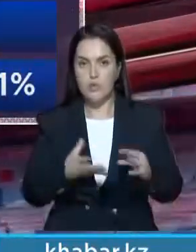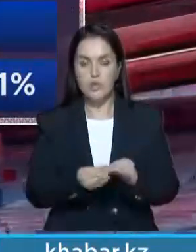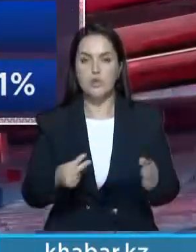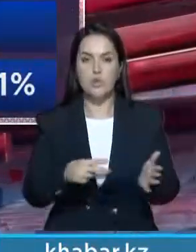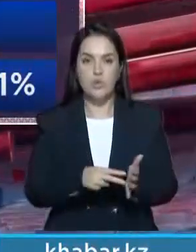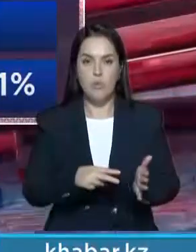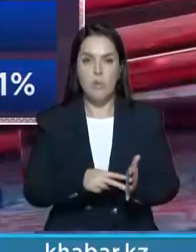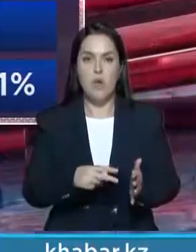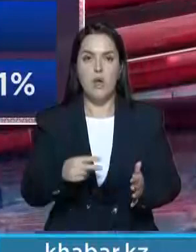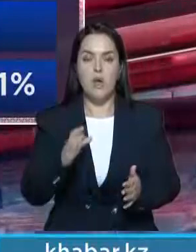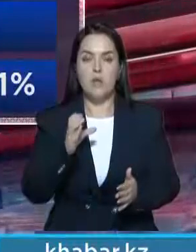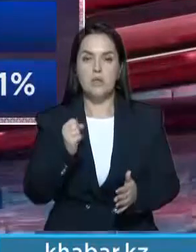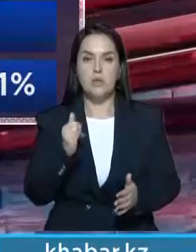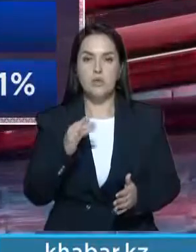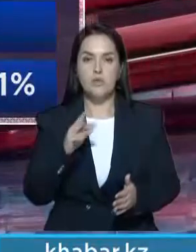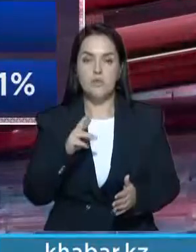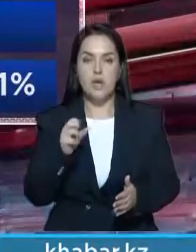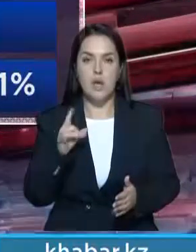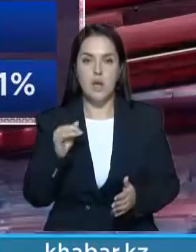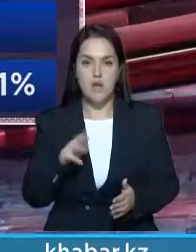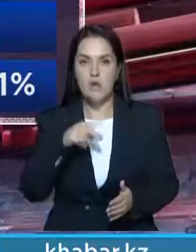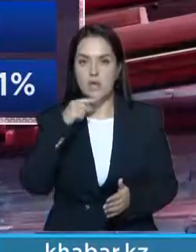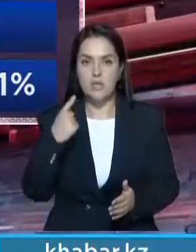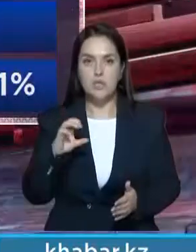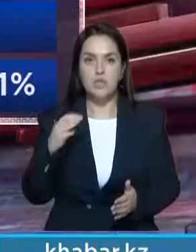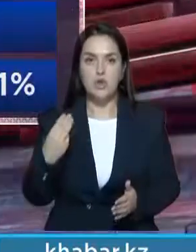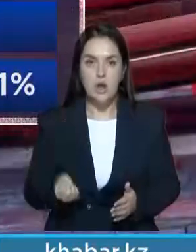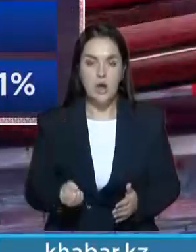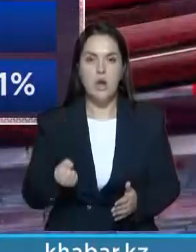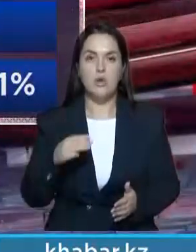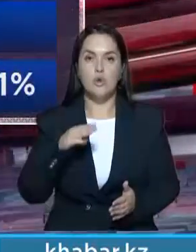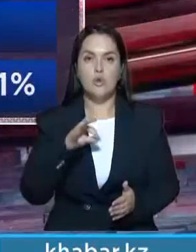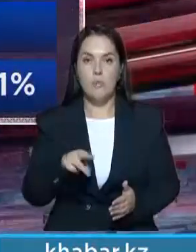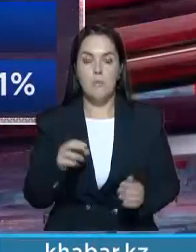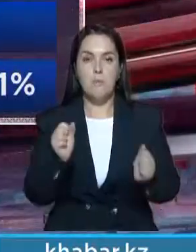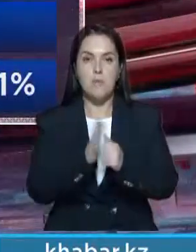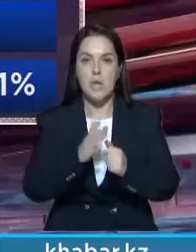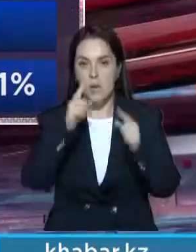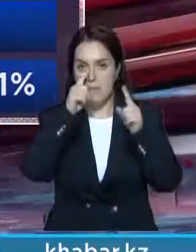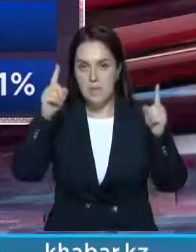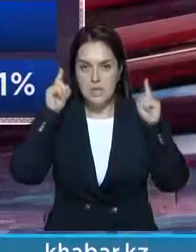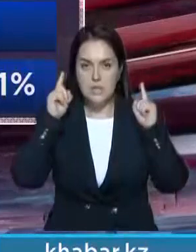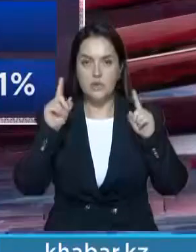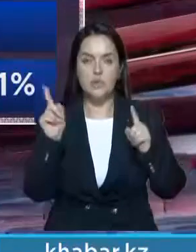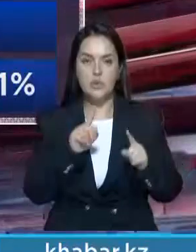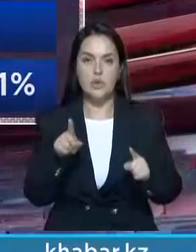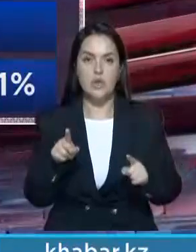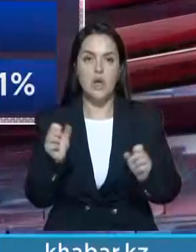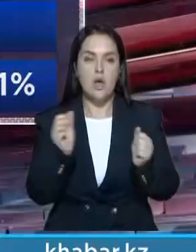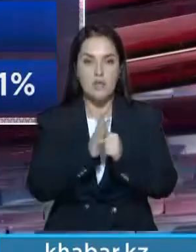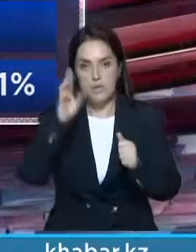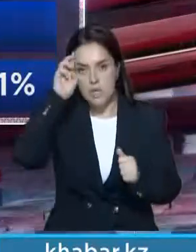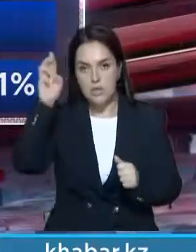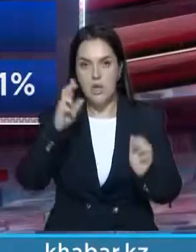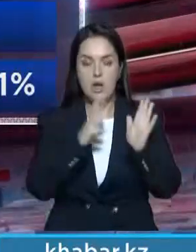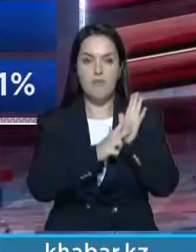суммы в тройке лидеров находятся Саудовская Аравия Россия и США Ну а замыкает топ-15 ме отмечается также что на